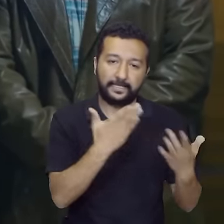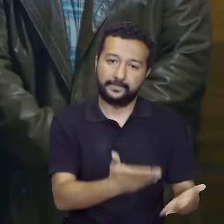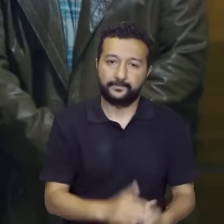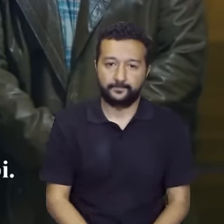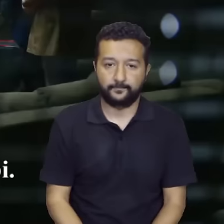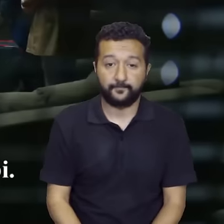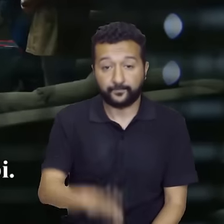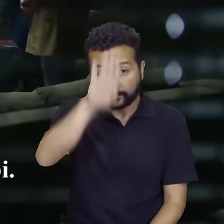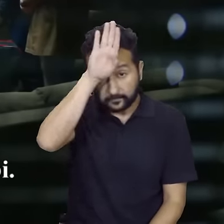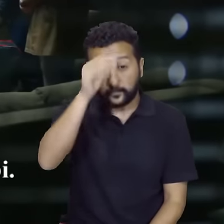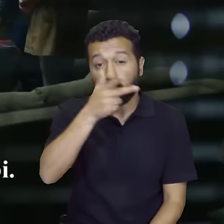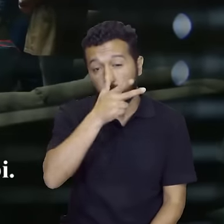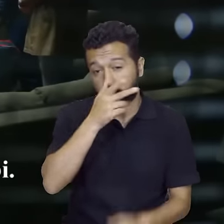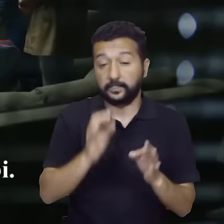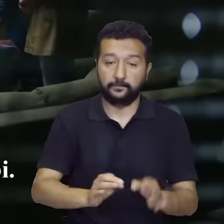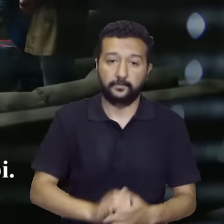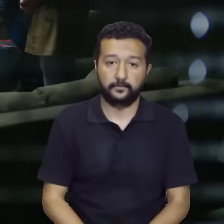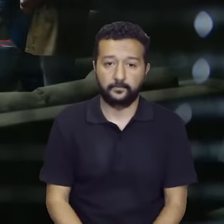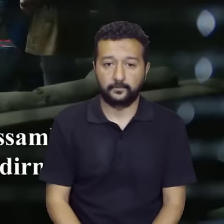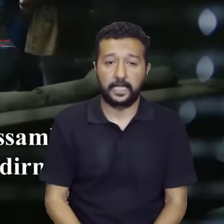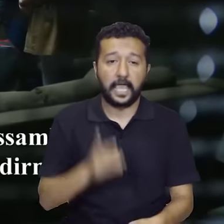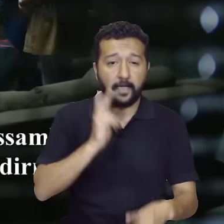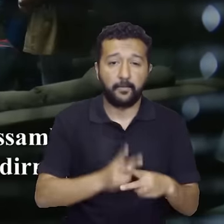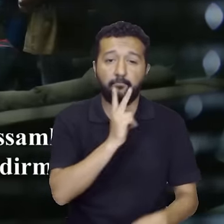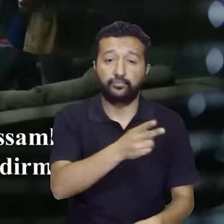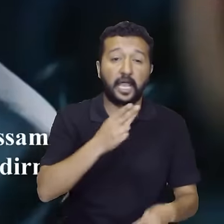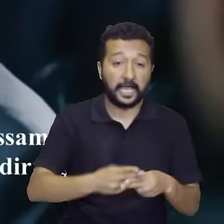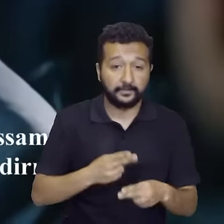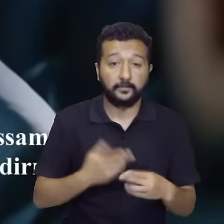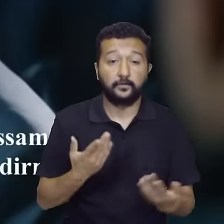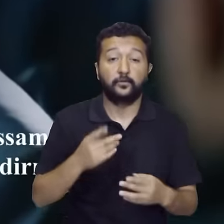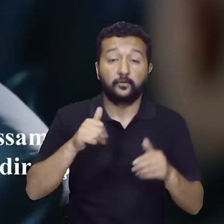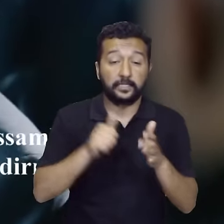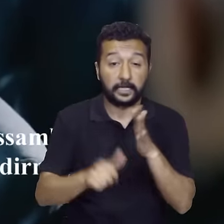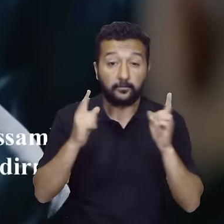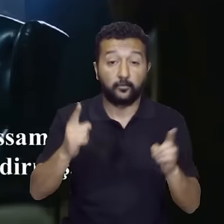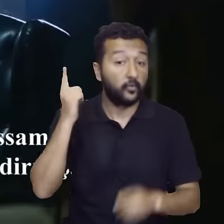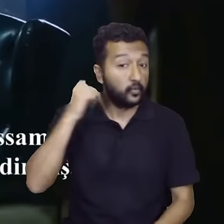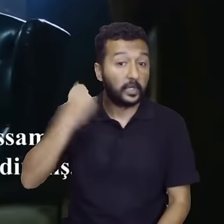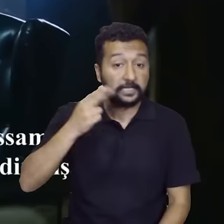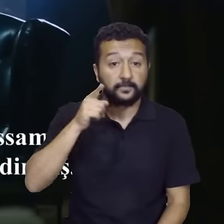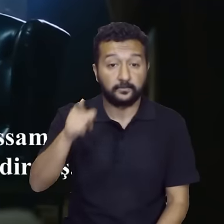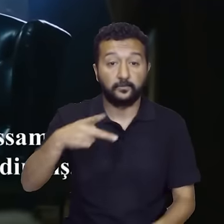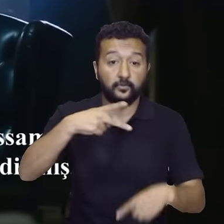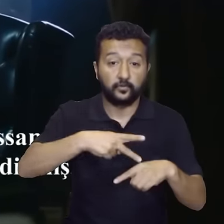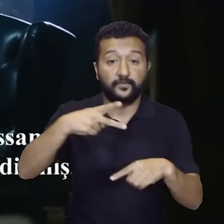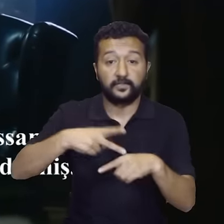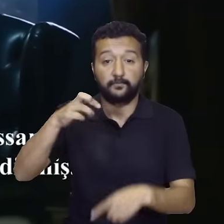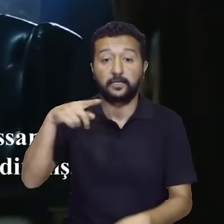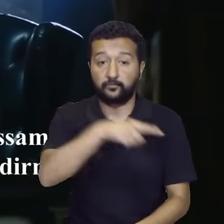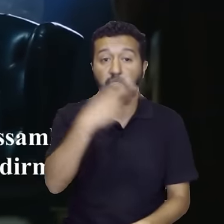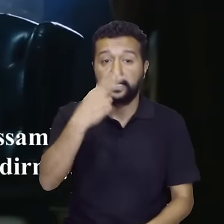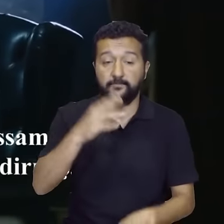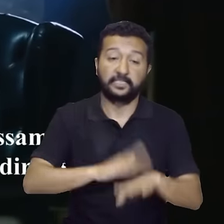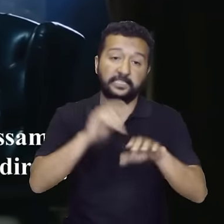eylesin. Padişah çok üzülmüş tabii. Hemen onun adına dönemin ünlü ressamlarından Zülfü Siyah